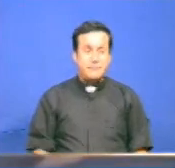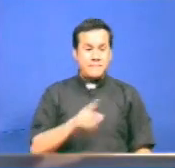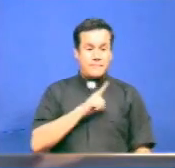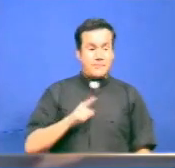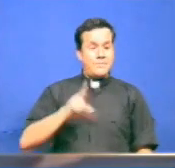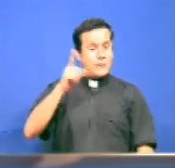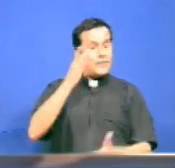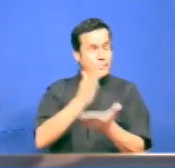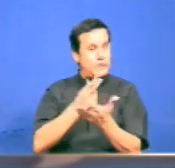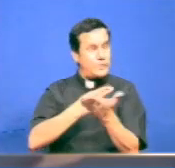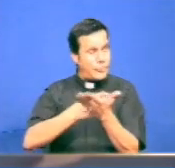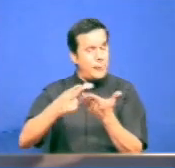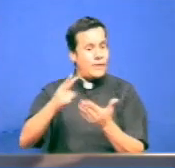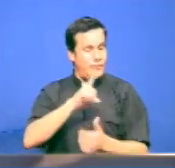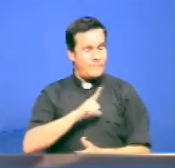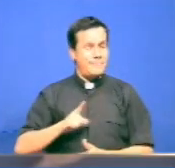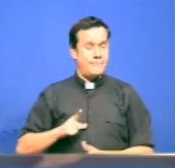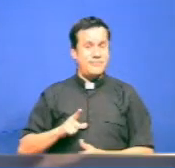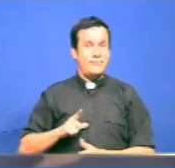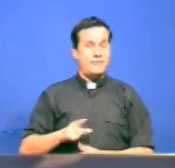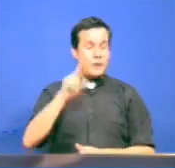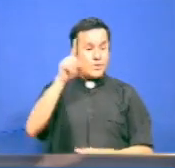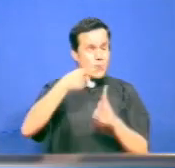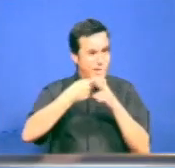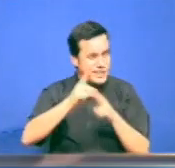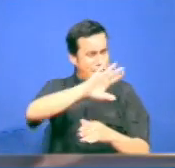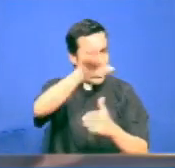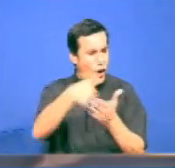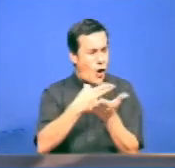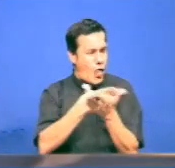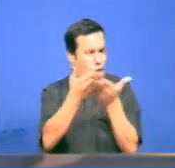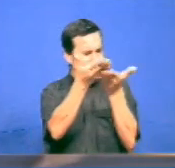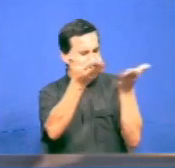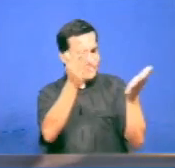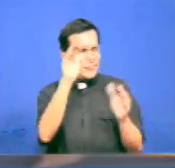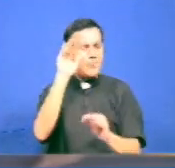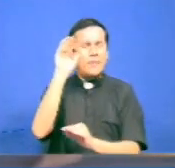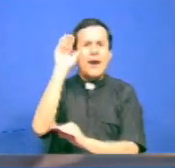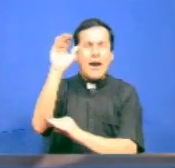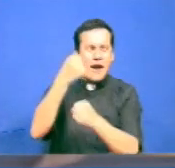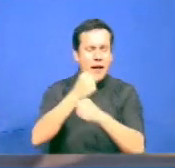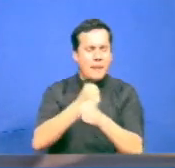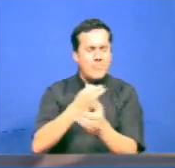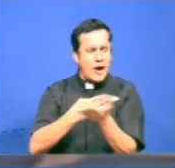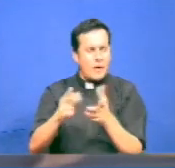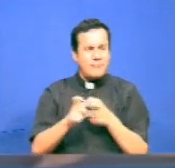Kweli mtakatifu na chemchemi ya utakatifu wote, tunakusii ustakaze kwa nguvu na